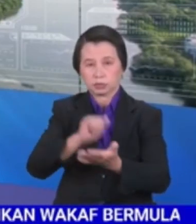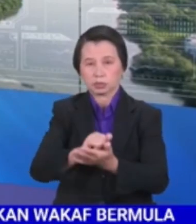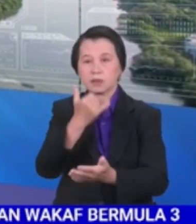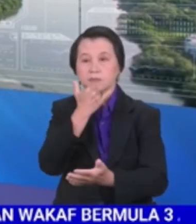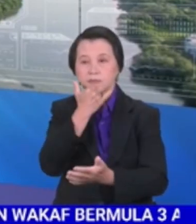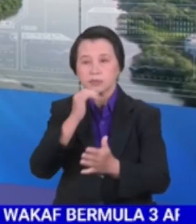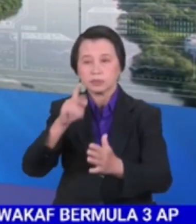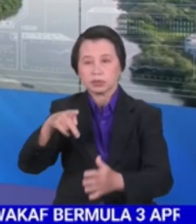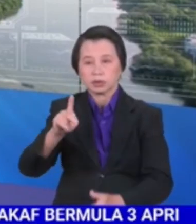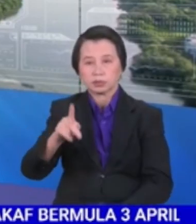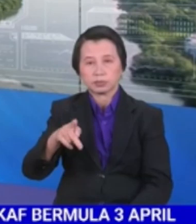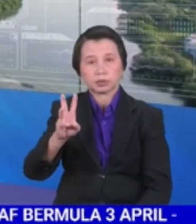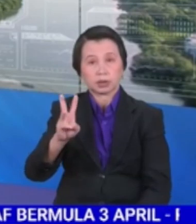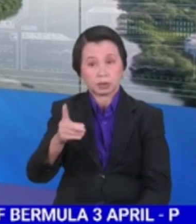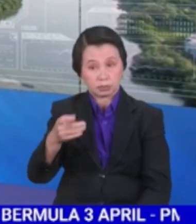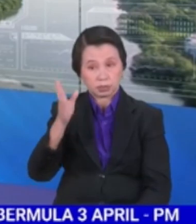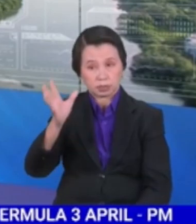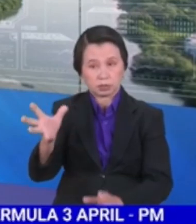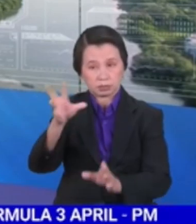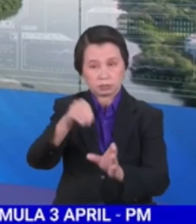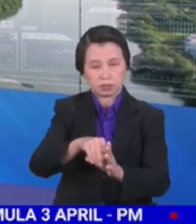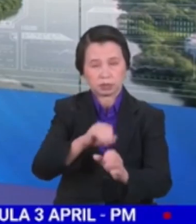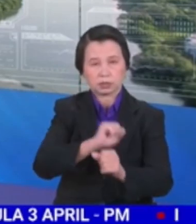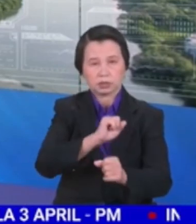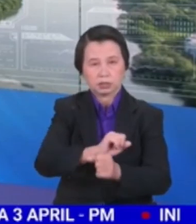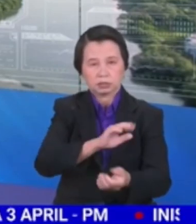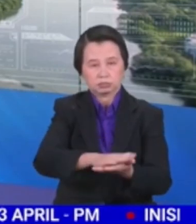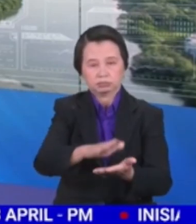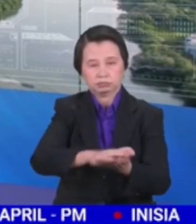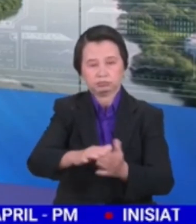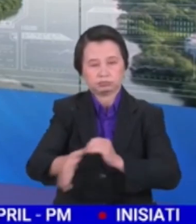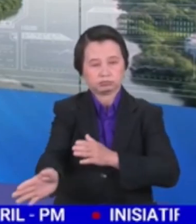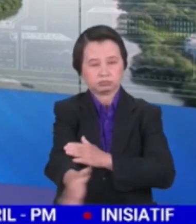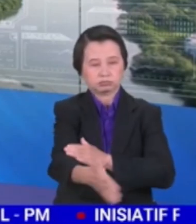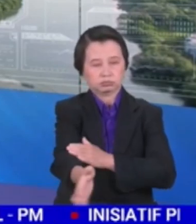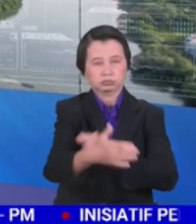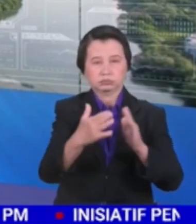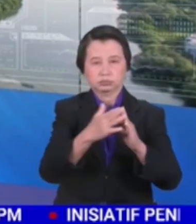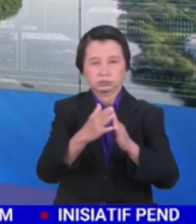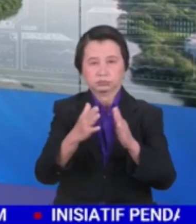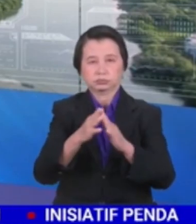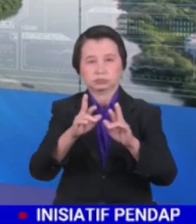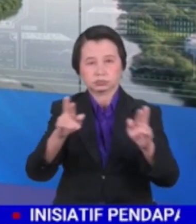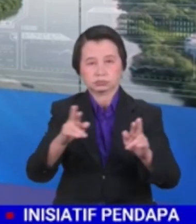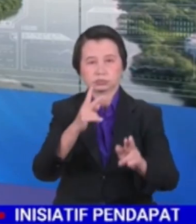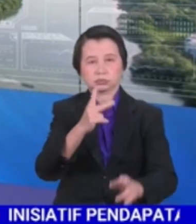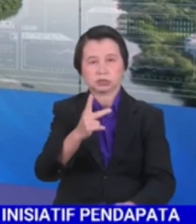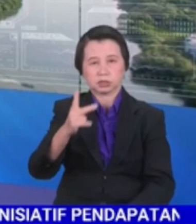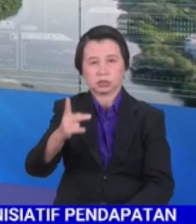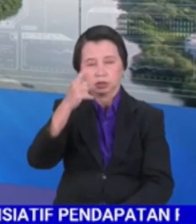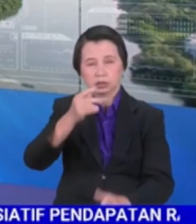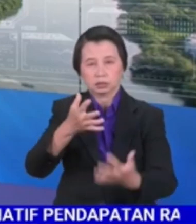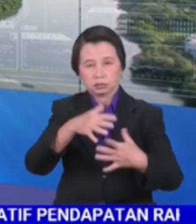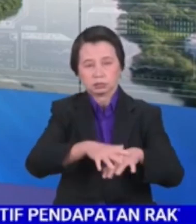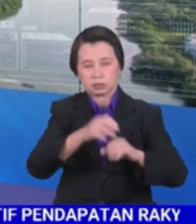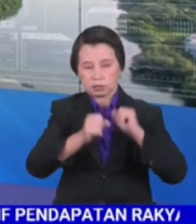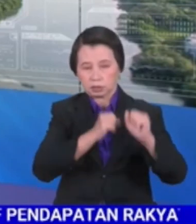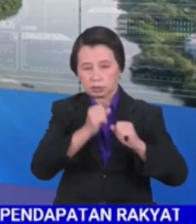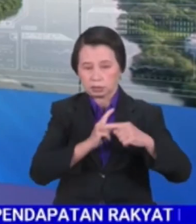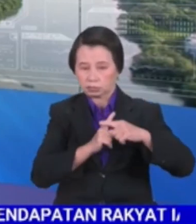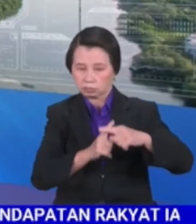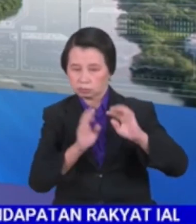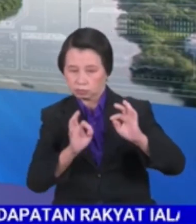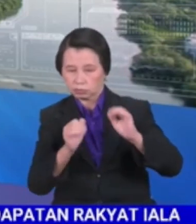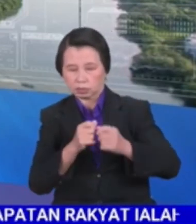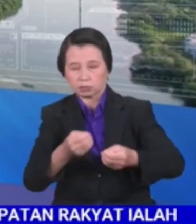pikepyo akan dilibatkan dalam kerja-kerja pembersihan sekitar bandara Kota Kinabalu untuk menerapkan nilai positif